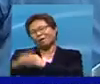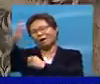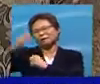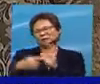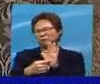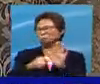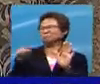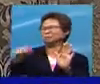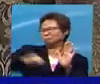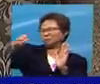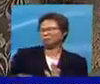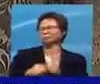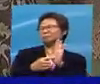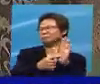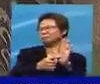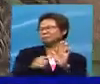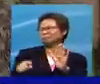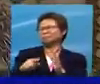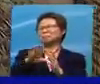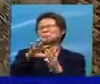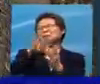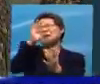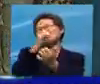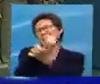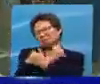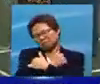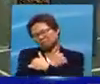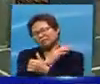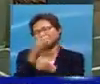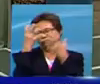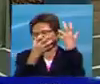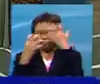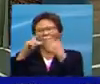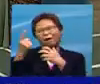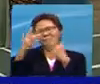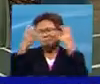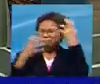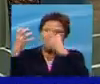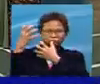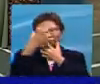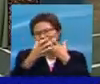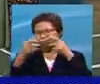menampakkan mereka mengamalkan sikap pilih kasih dan hanya mengelirukan rakyat